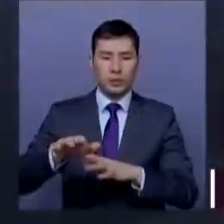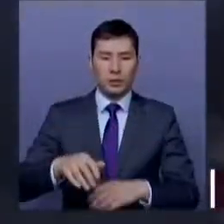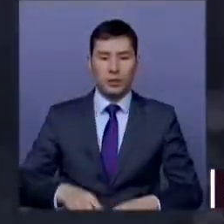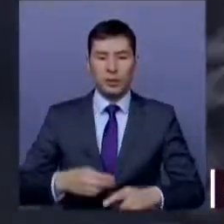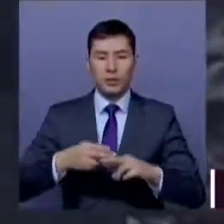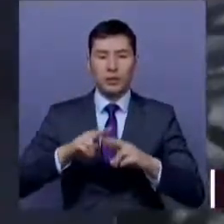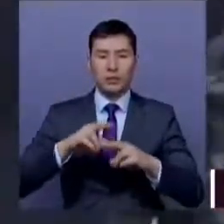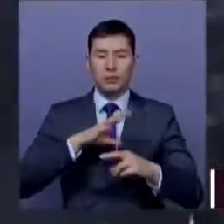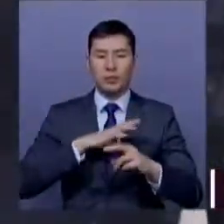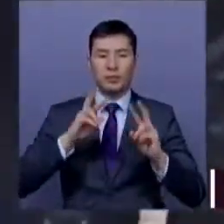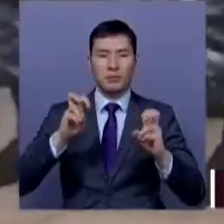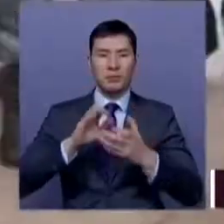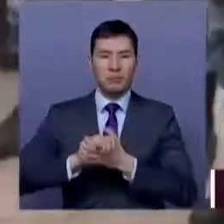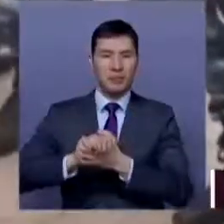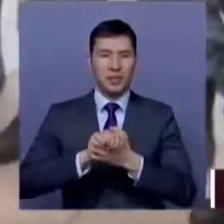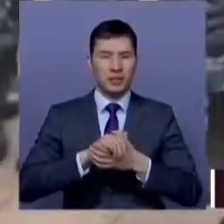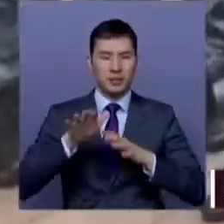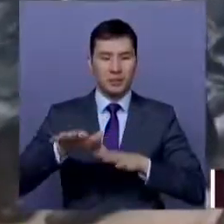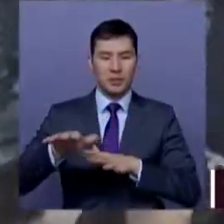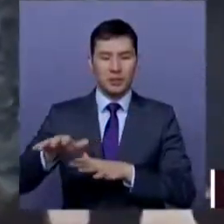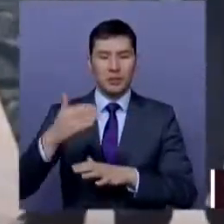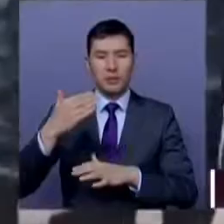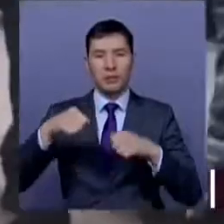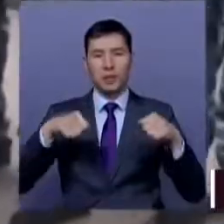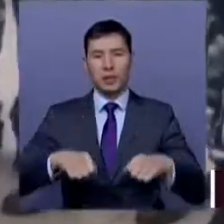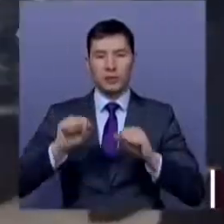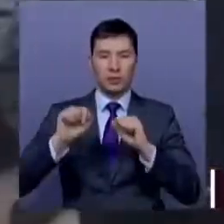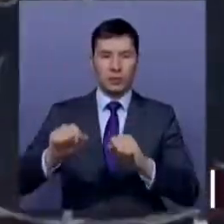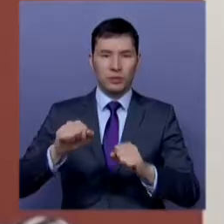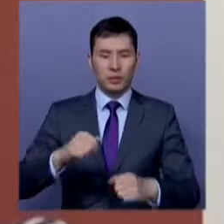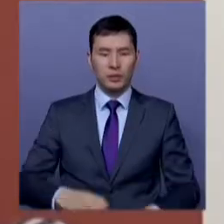бейбіт жиналыстар үшін балама орын ұсыну құқығы қарастырылған.